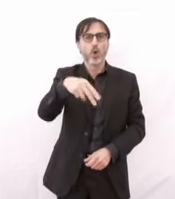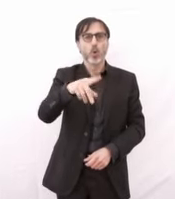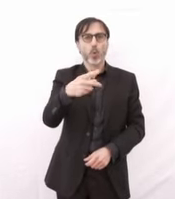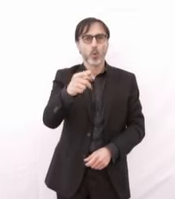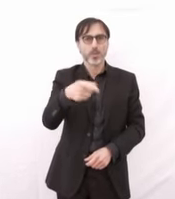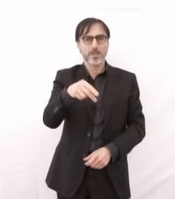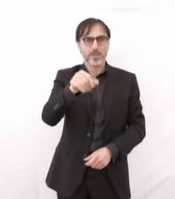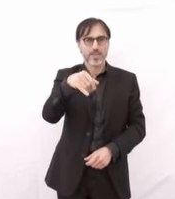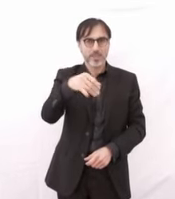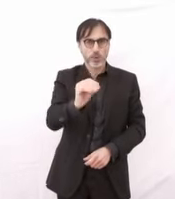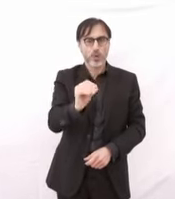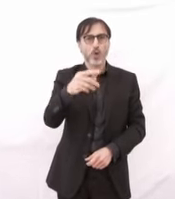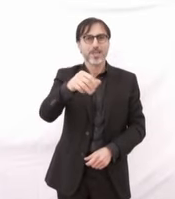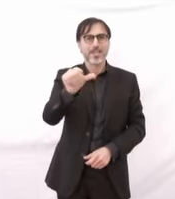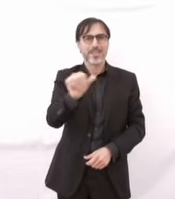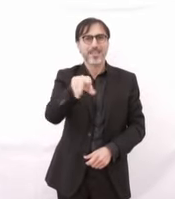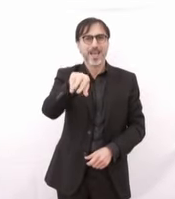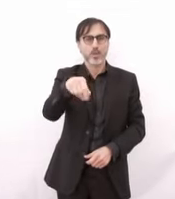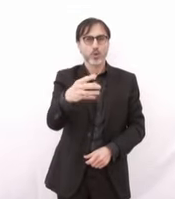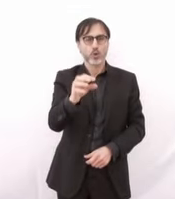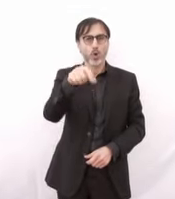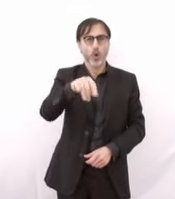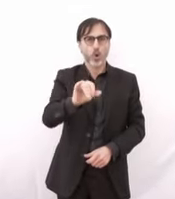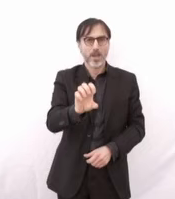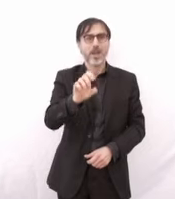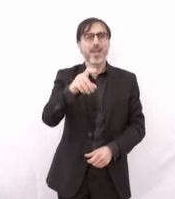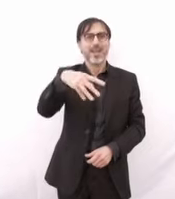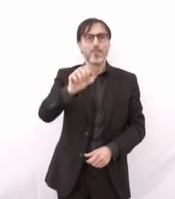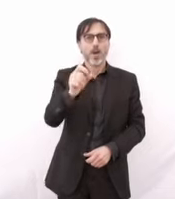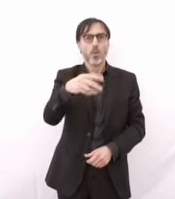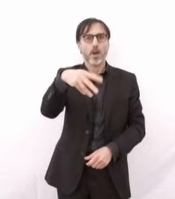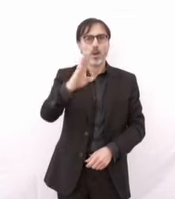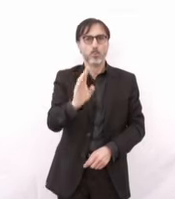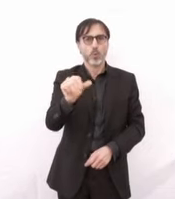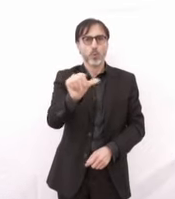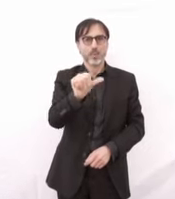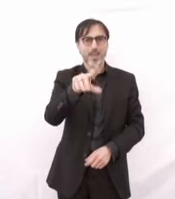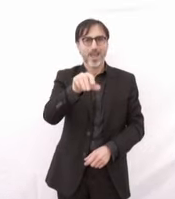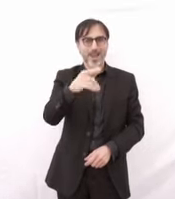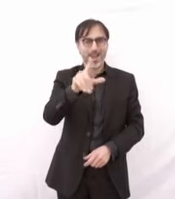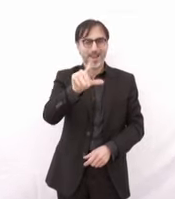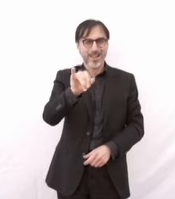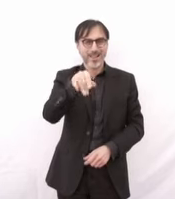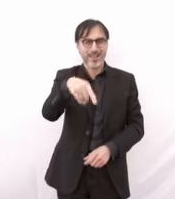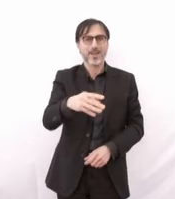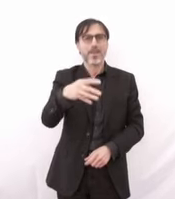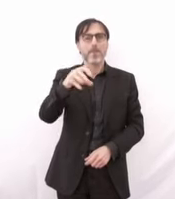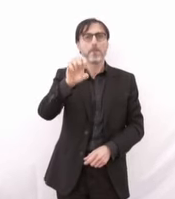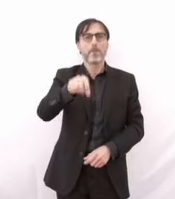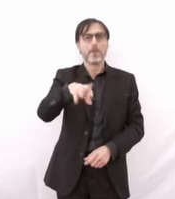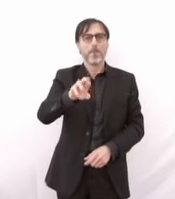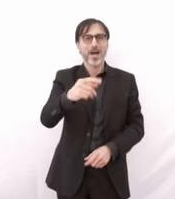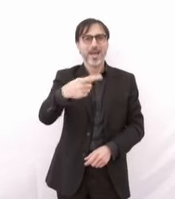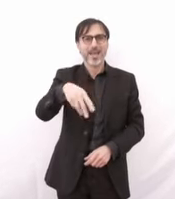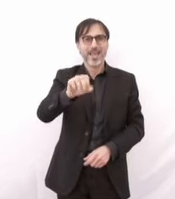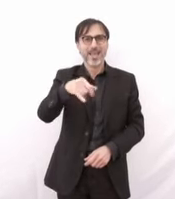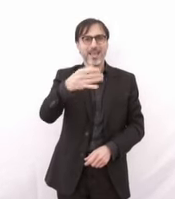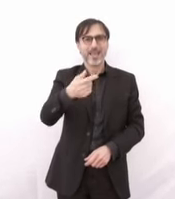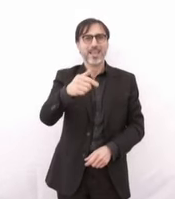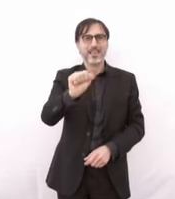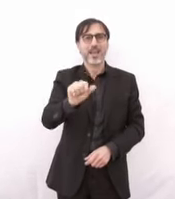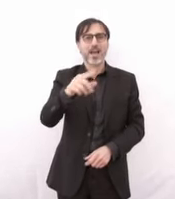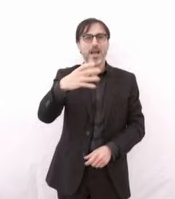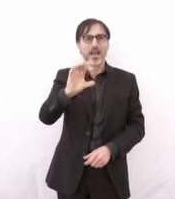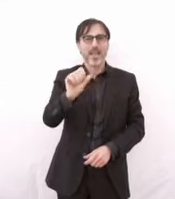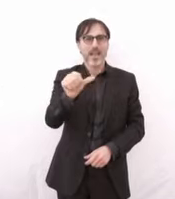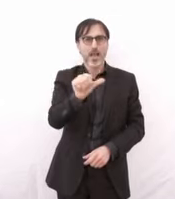Sansone, Emanuele Busellini, Margherita Clesceri, Giovanni Grifò,